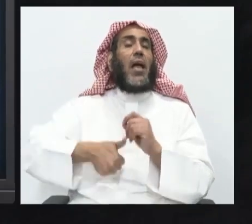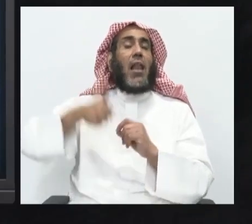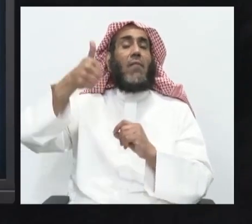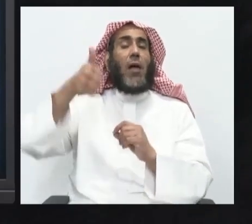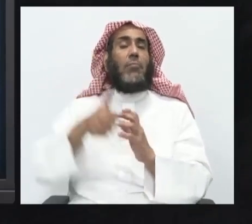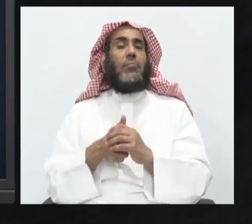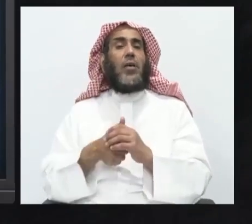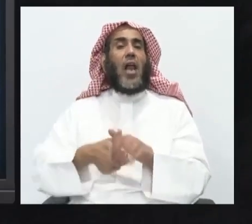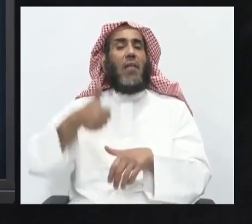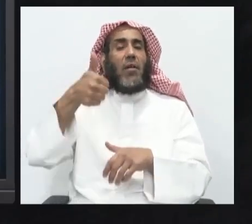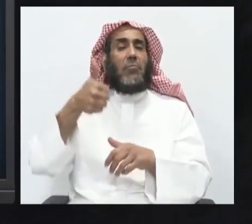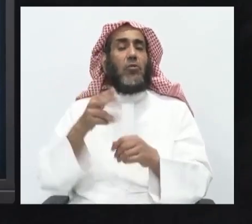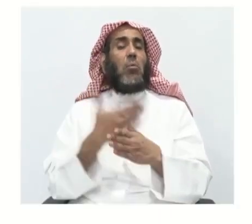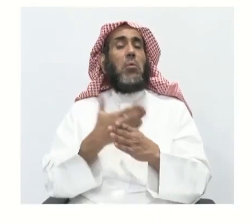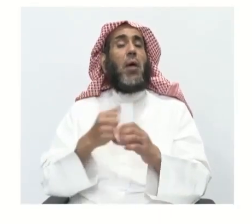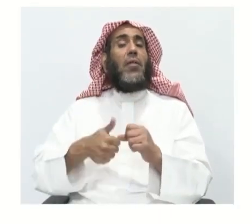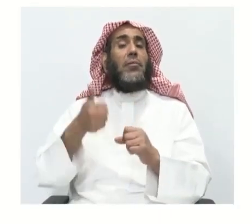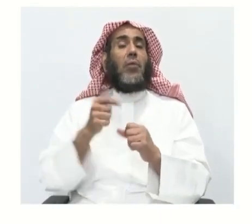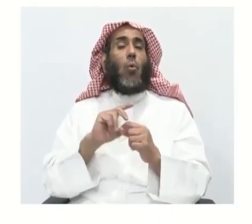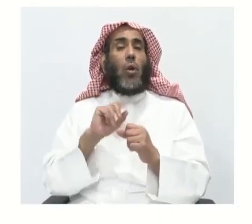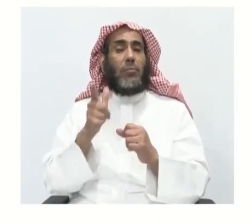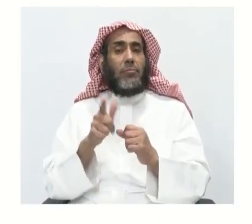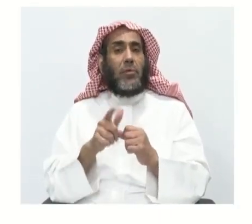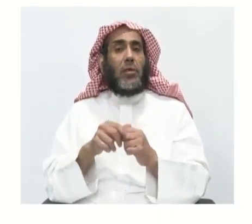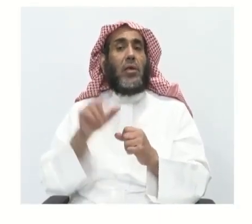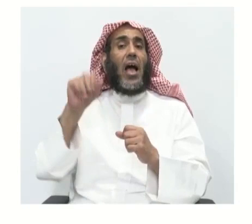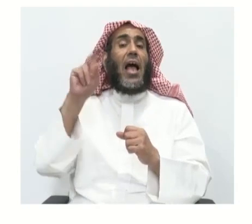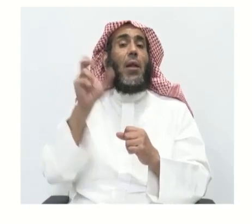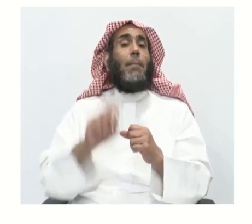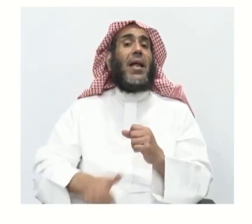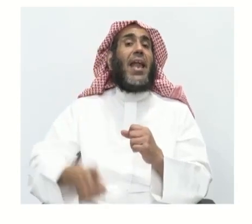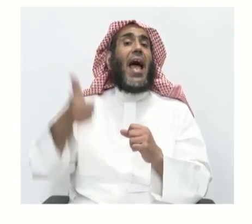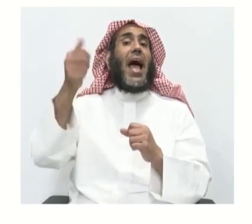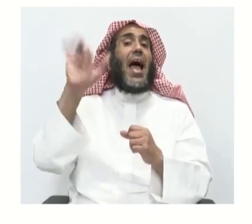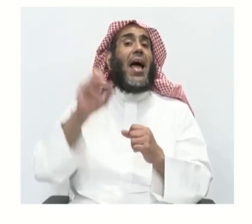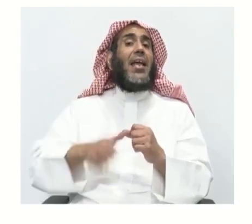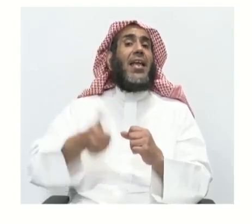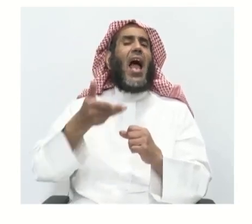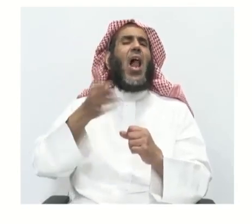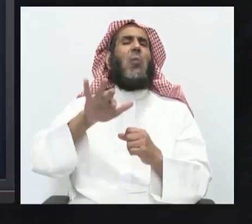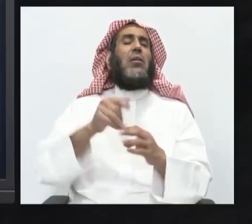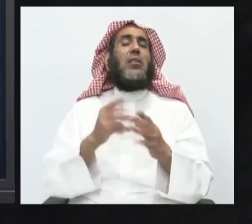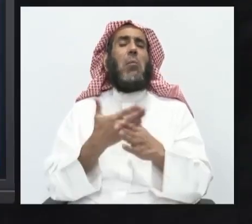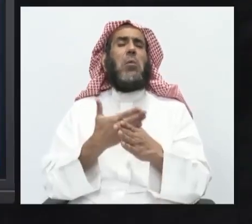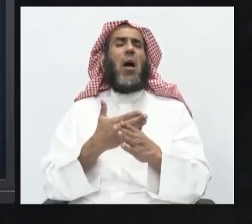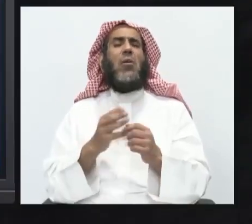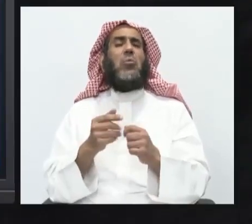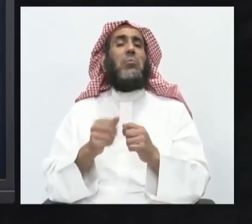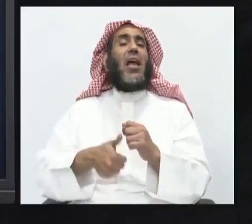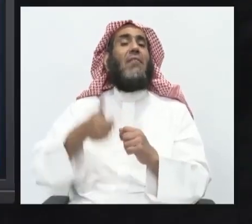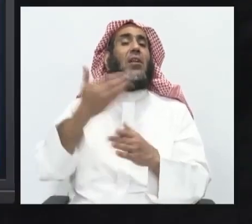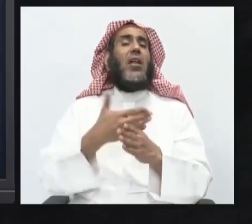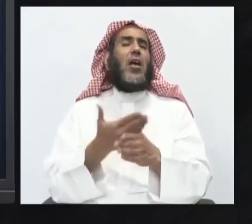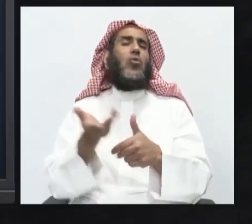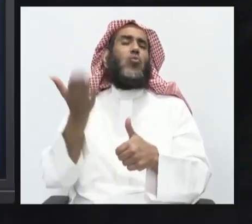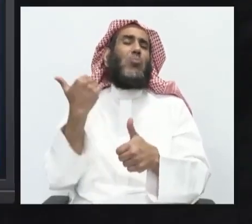قائمه الف قائمه لما كتبت هنا نقول المنايا لما كتبت هنا الف قائمه لانها